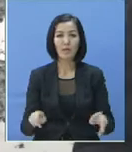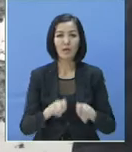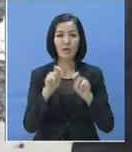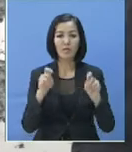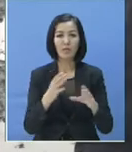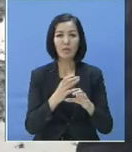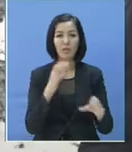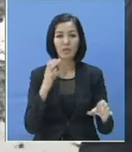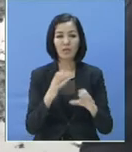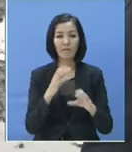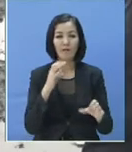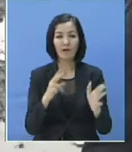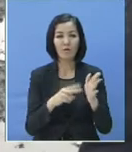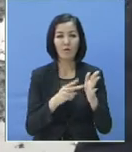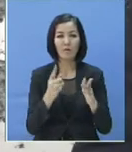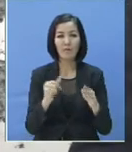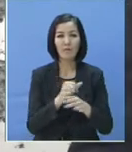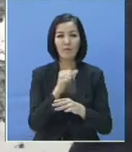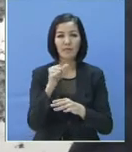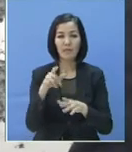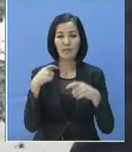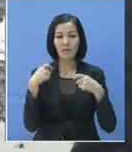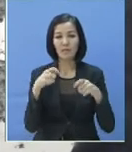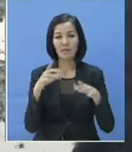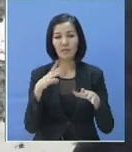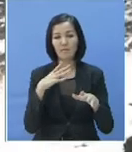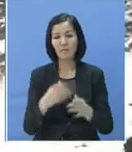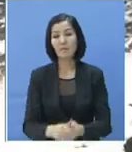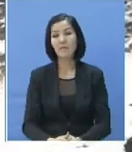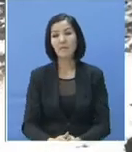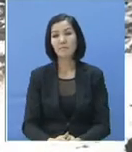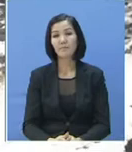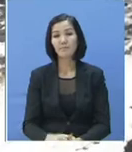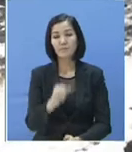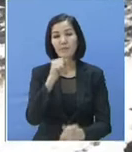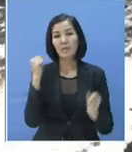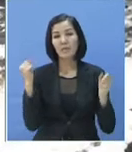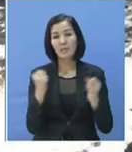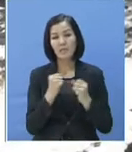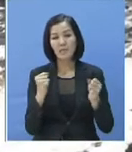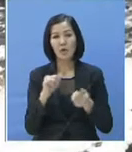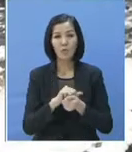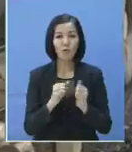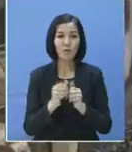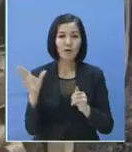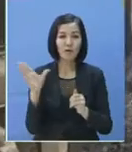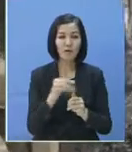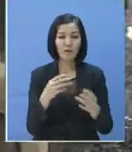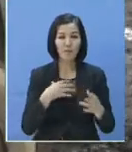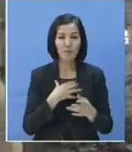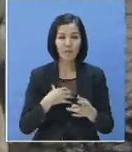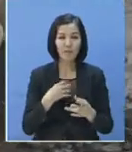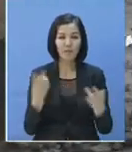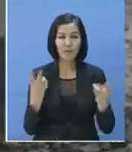вагон көмір бас-аяғы 1 сағаттың ішінде таусылуға жақын. Қыста көмірсіз өмір болмаса анық. Іле ауданы тұрғындарына